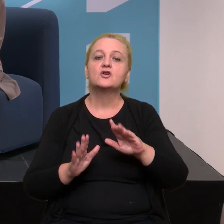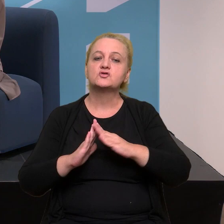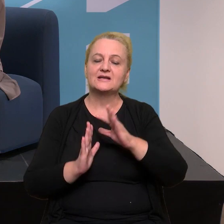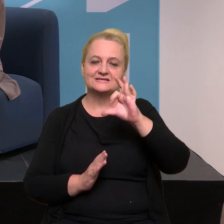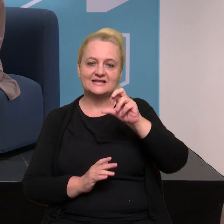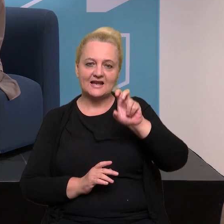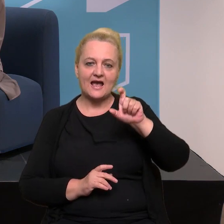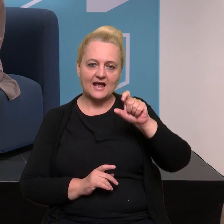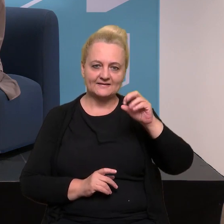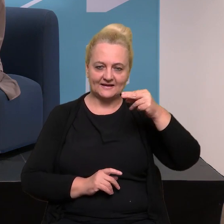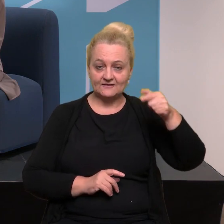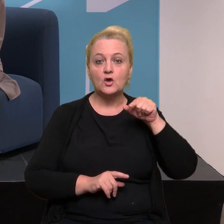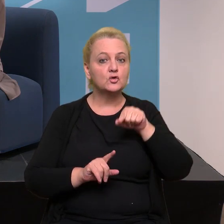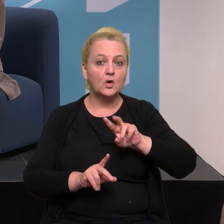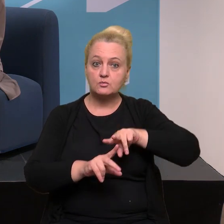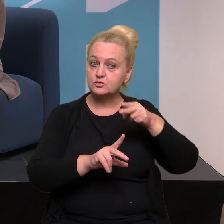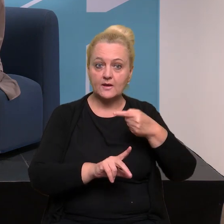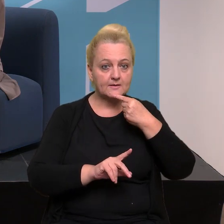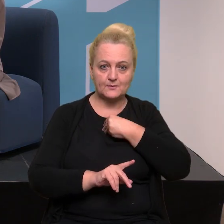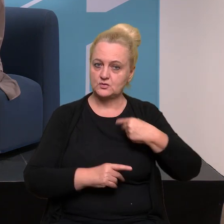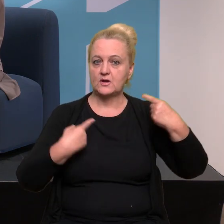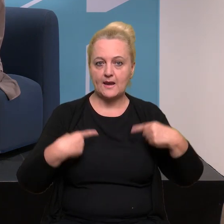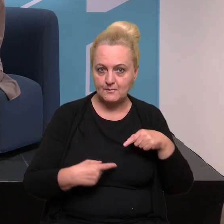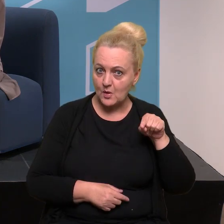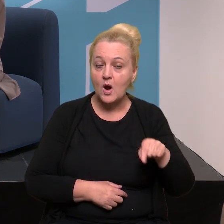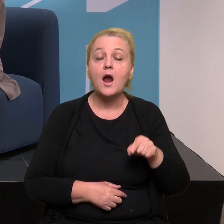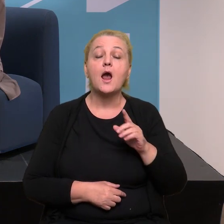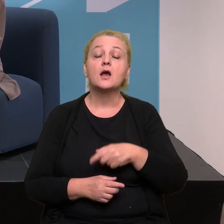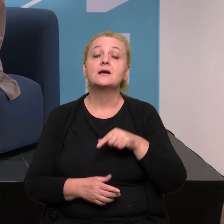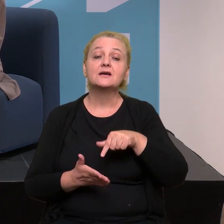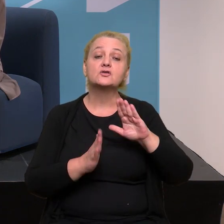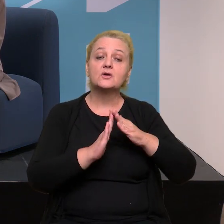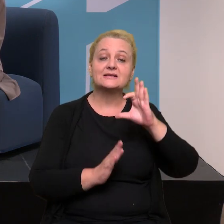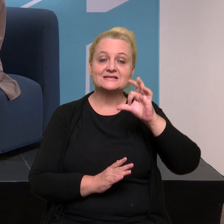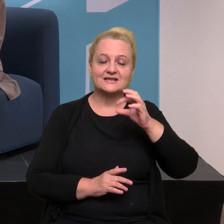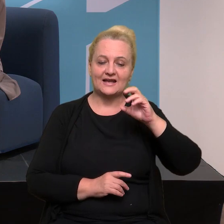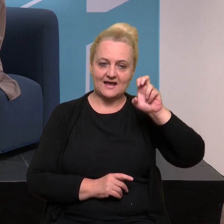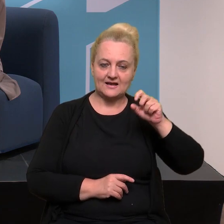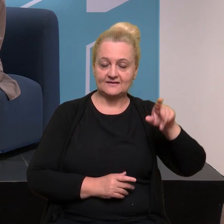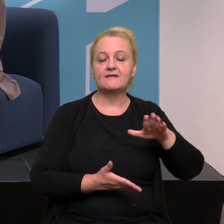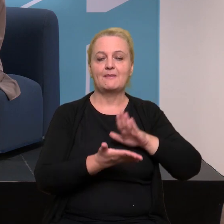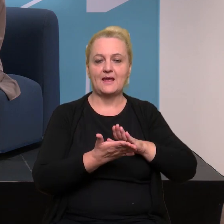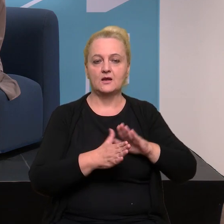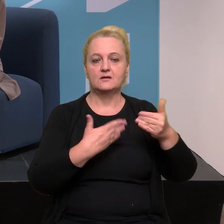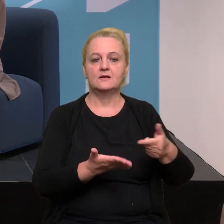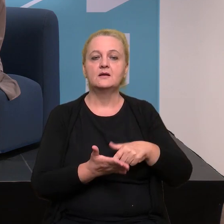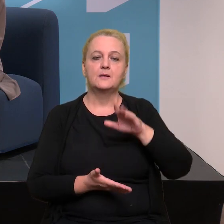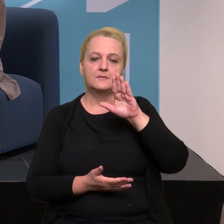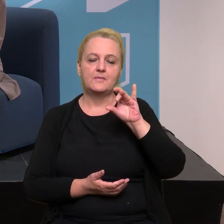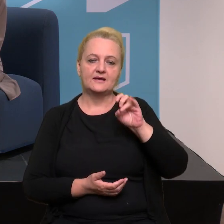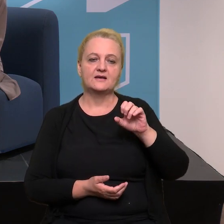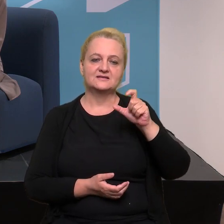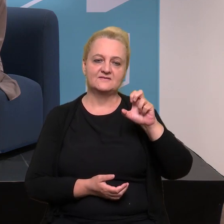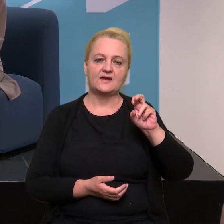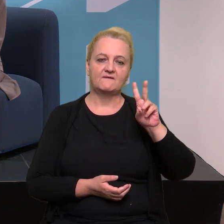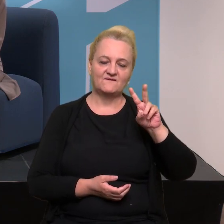nie ta książka została przetłumaczona na język polski. Książka Stillhalten dostała nawet nagrodę Bayern 2